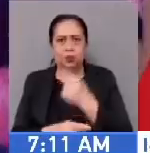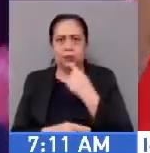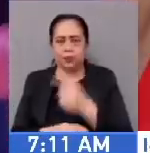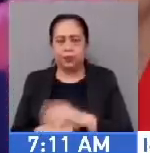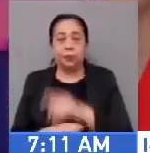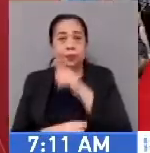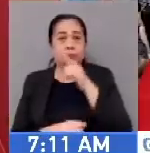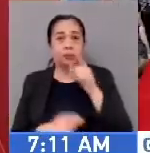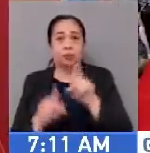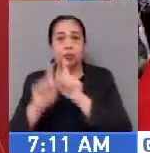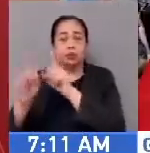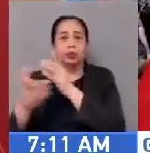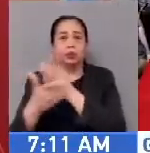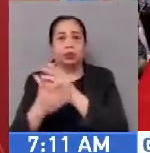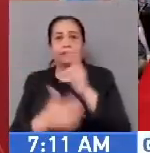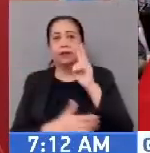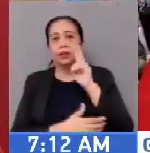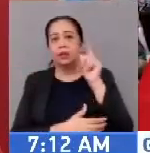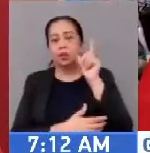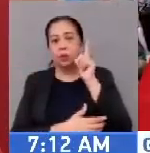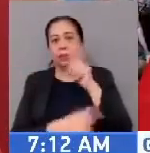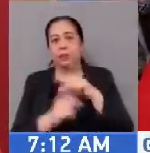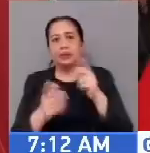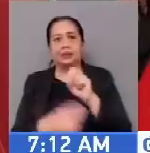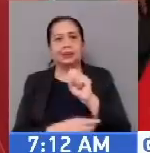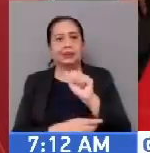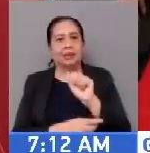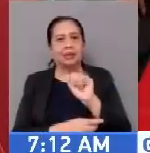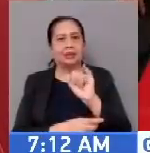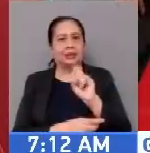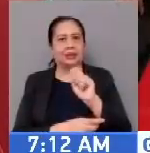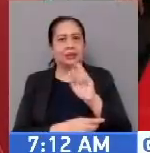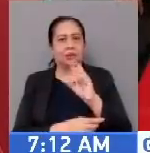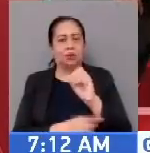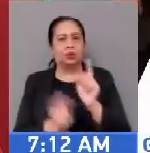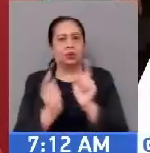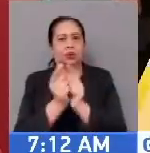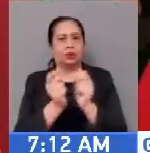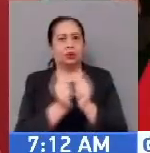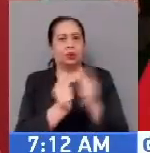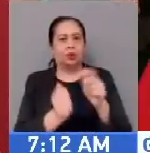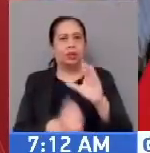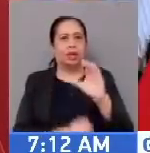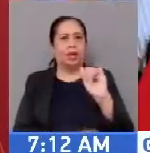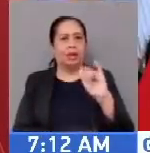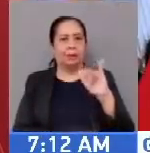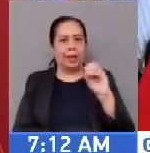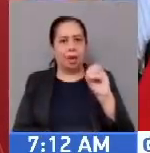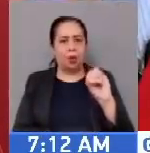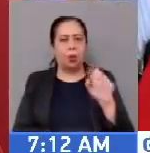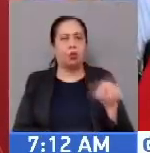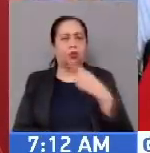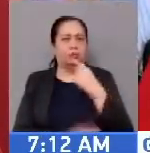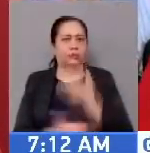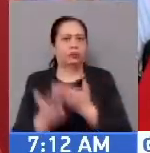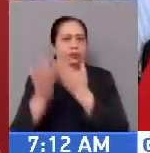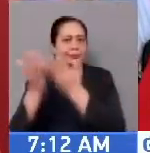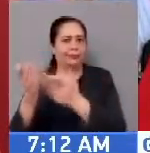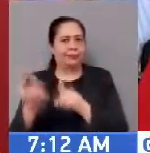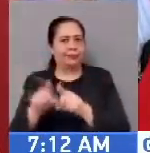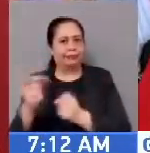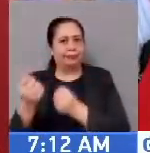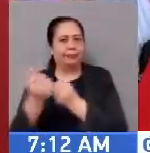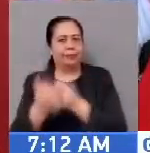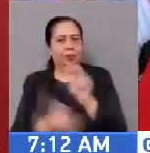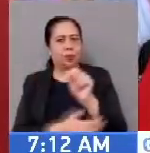Vina Lopez ng bayan ng San Isidro at nakipagkita sa mga taga-suporta sa Cabiao. Inendorso naman si Pangilinan ng Nueva Ecija